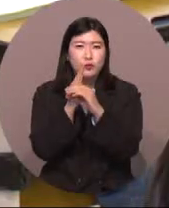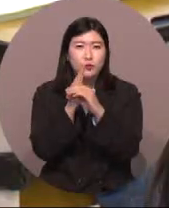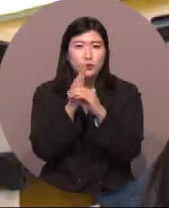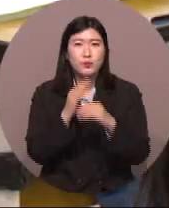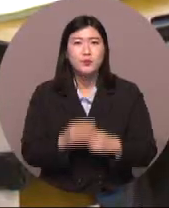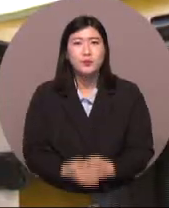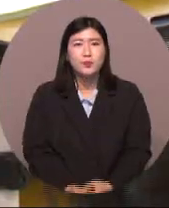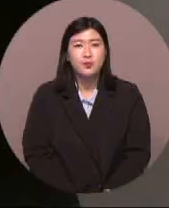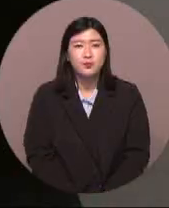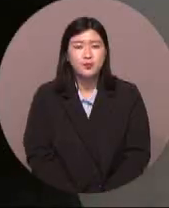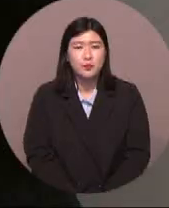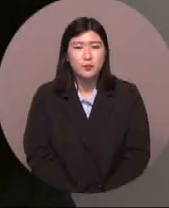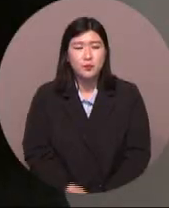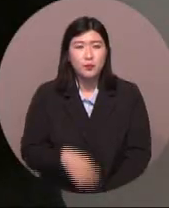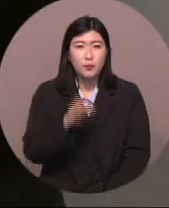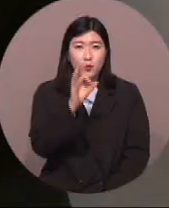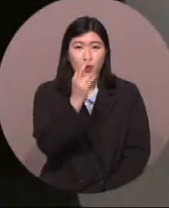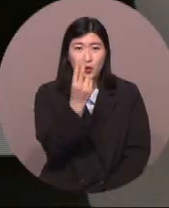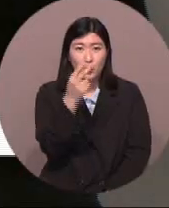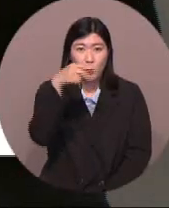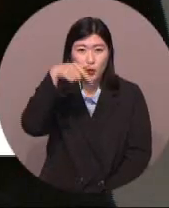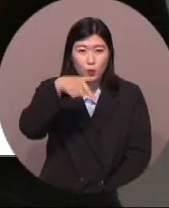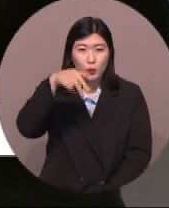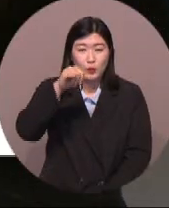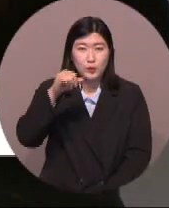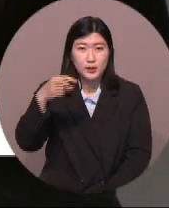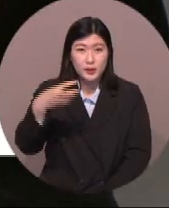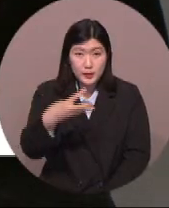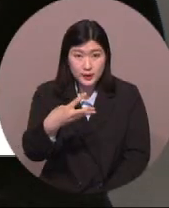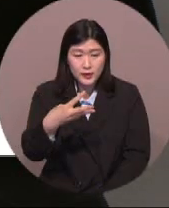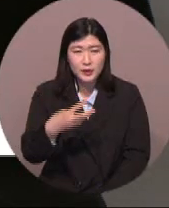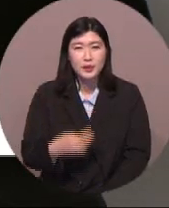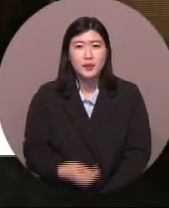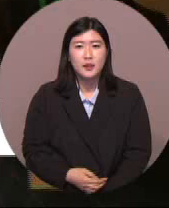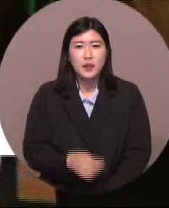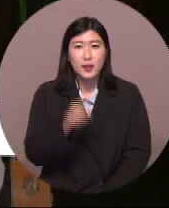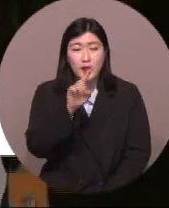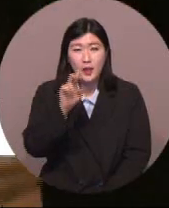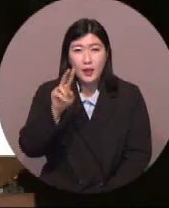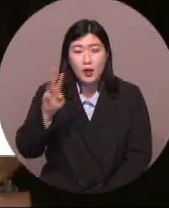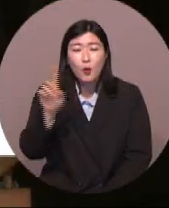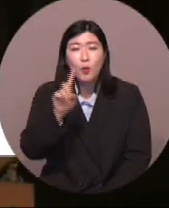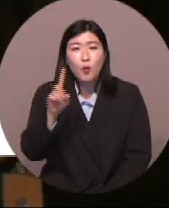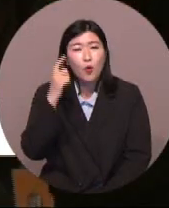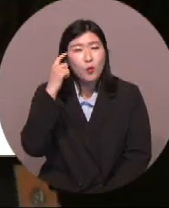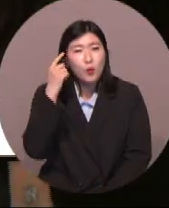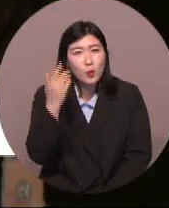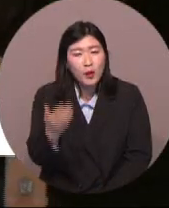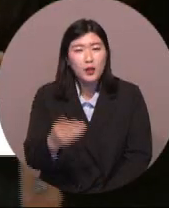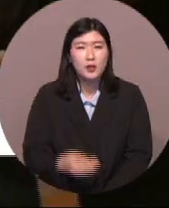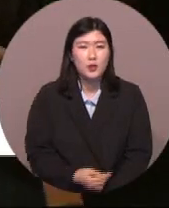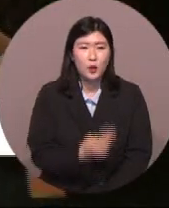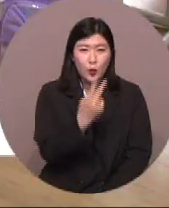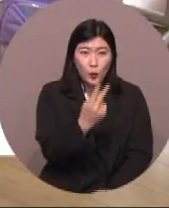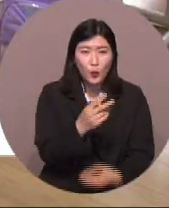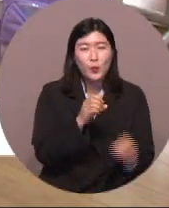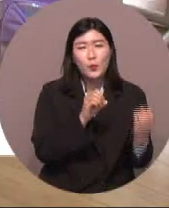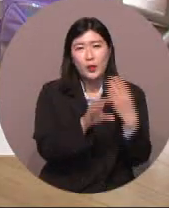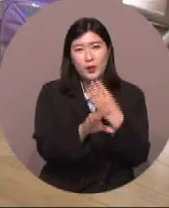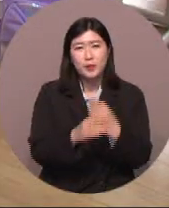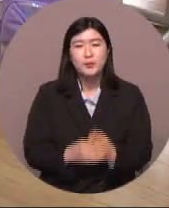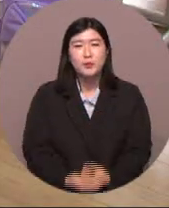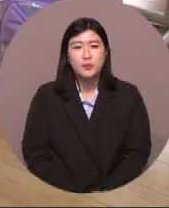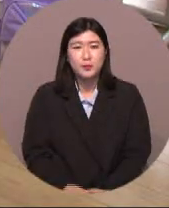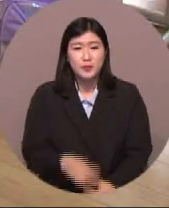진행되고 있습니다. 욕실. 욕실. 무슨 모음이 들어갔나요? 요.